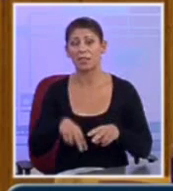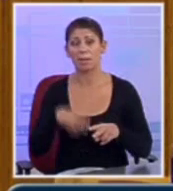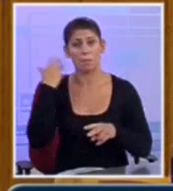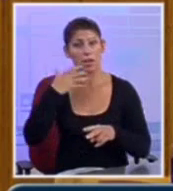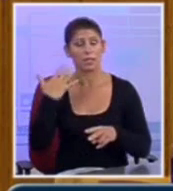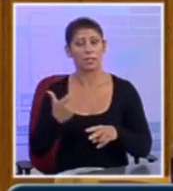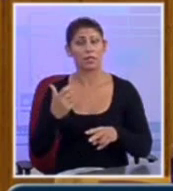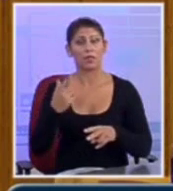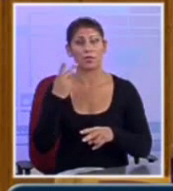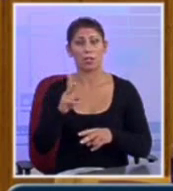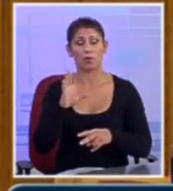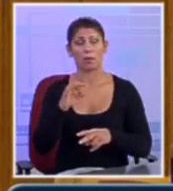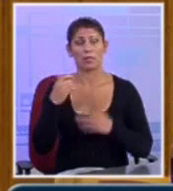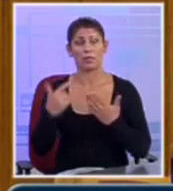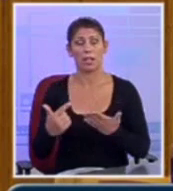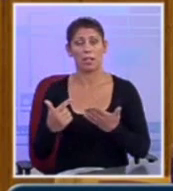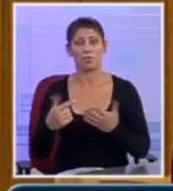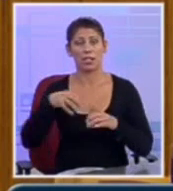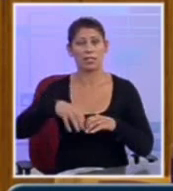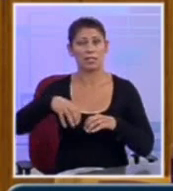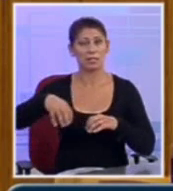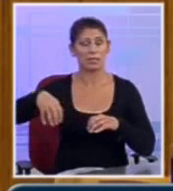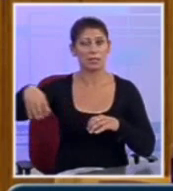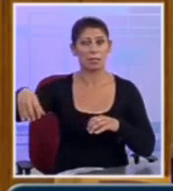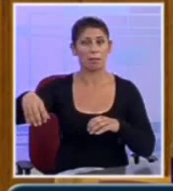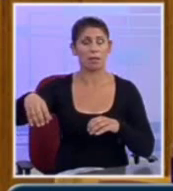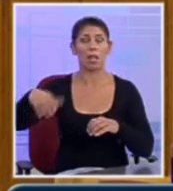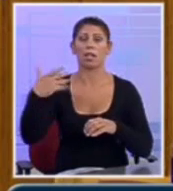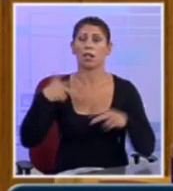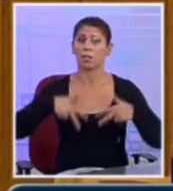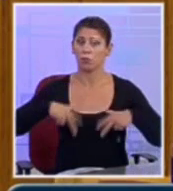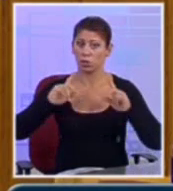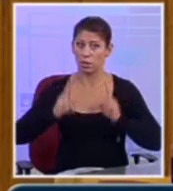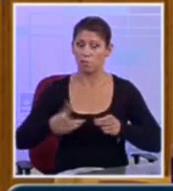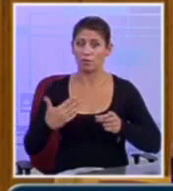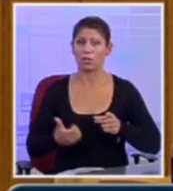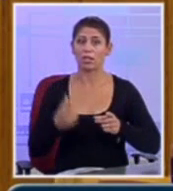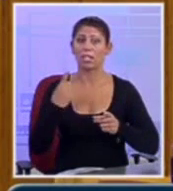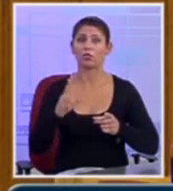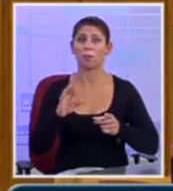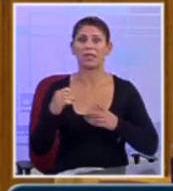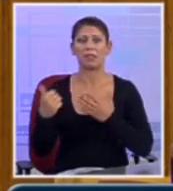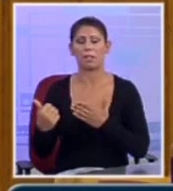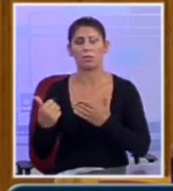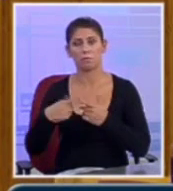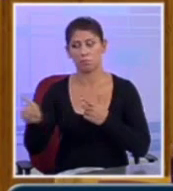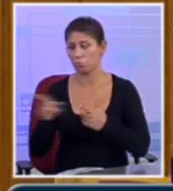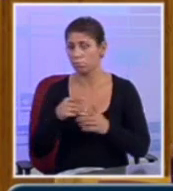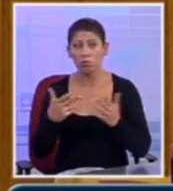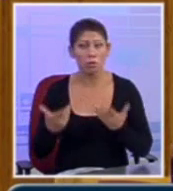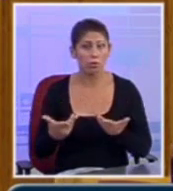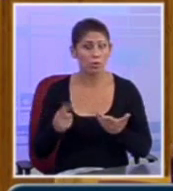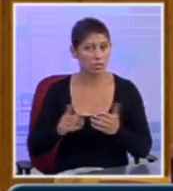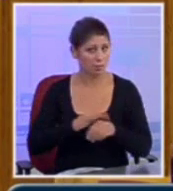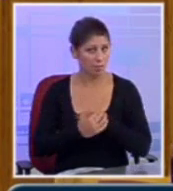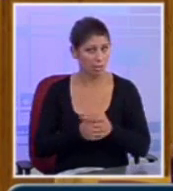προβλέπει 257 σημεία εκπομπής και η υπουργική απόφαση που βγάλατε έχει 156. Μοιαζόσασταν